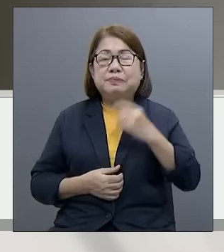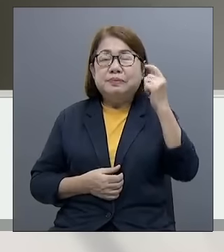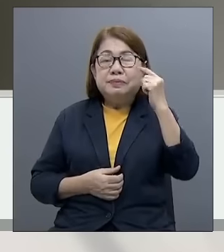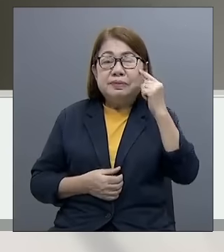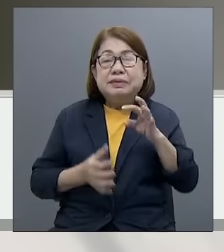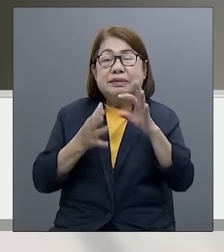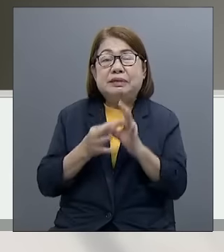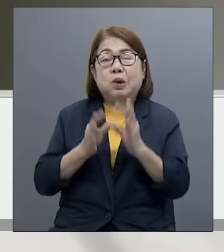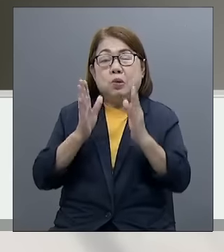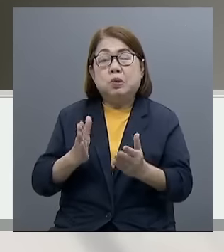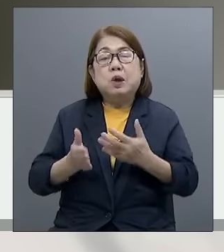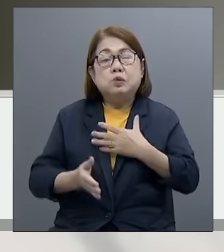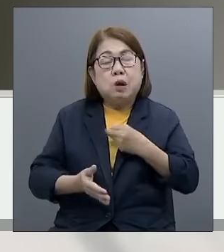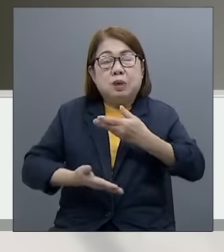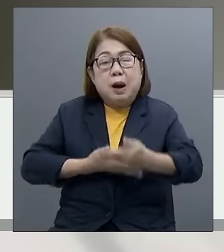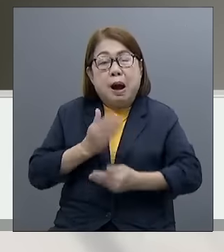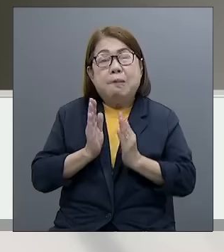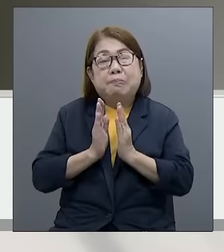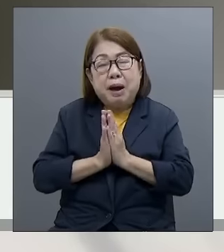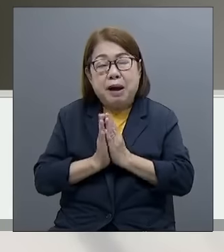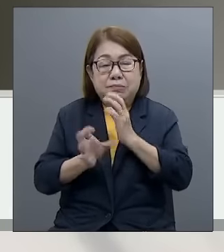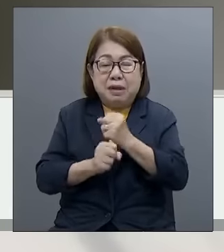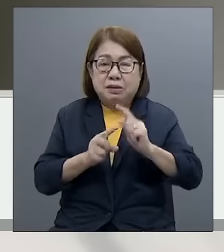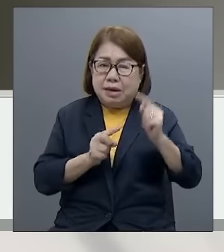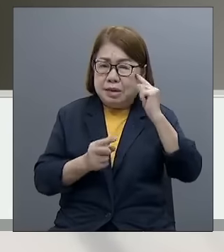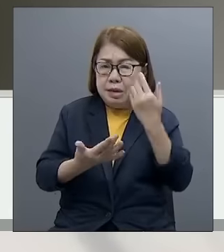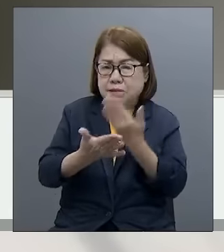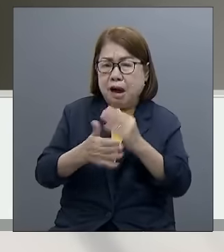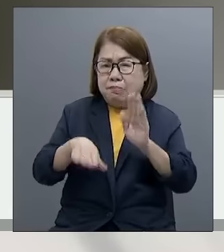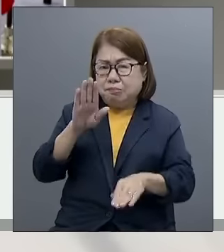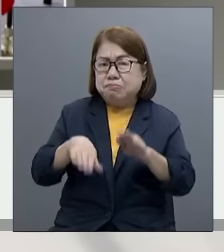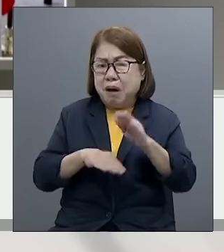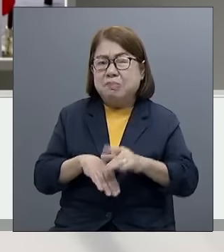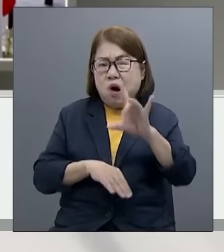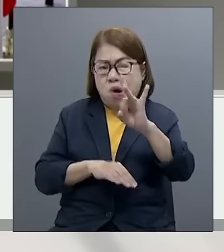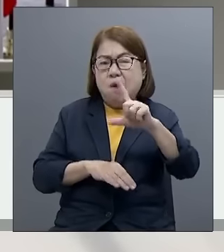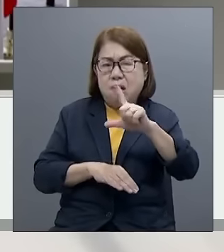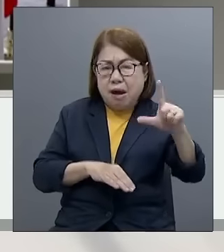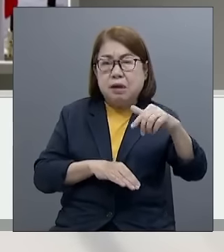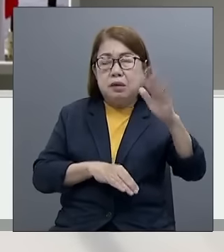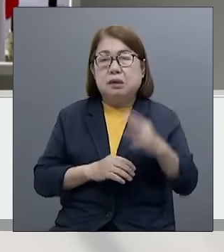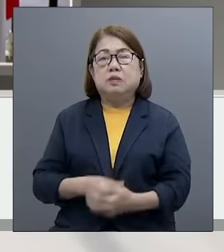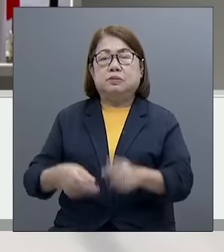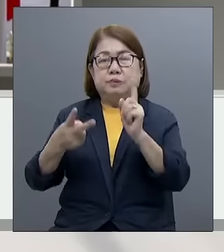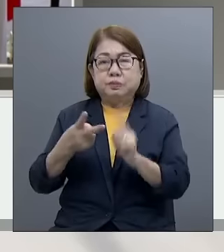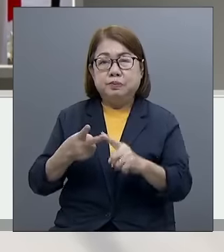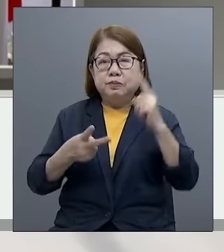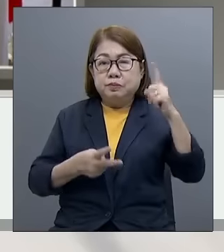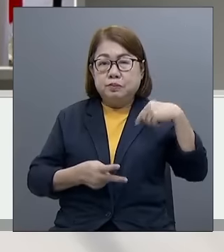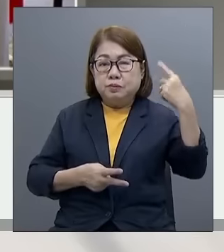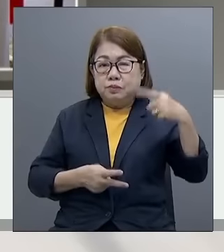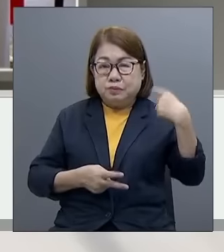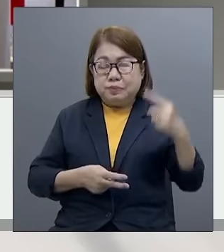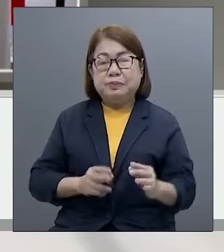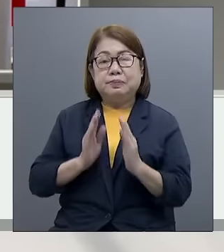วัตถุโบราณมีมูลค่าไม่ต่ำกว่า 100ล้านบาทแล้วและอีกชิ้นนึงคือปติมากรรมสตรีพนมมือค่ะ